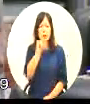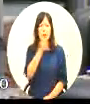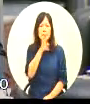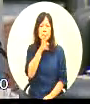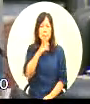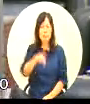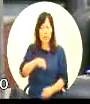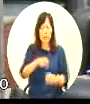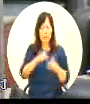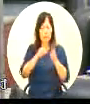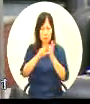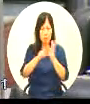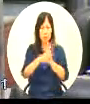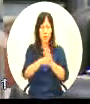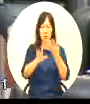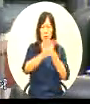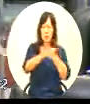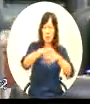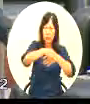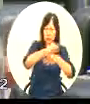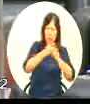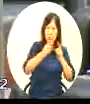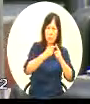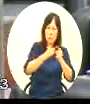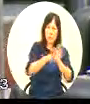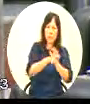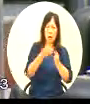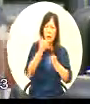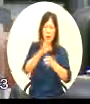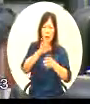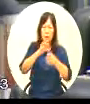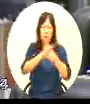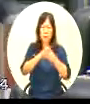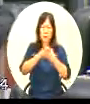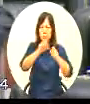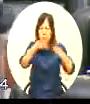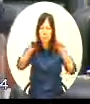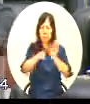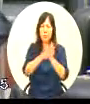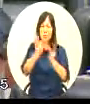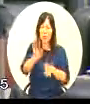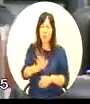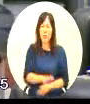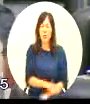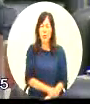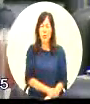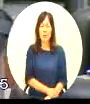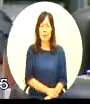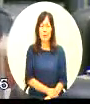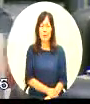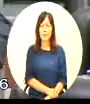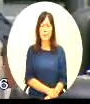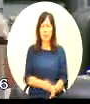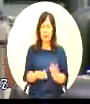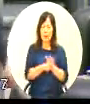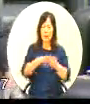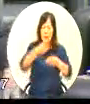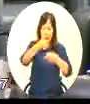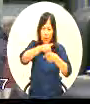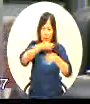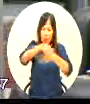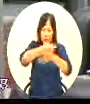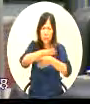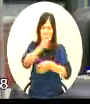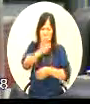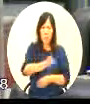又有家属不同等亲不同距离 关系不同距离、血缘上不同距离的家属